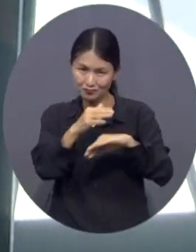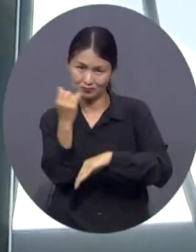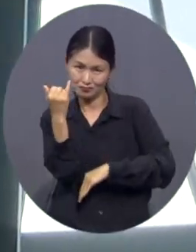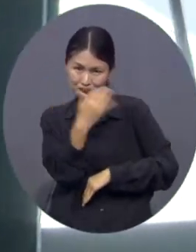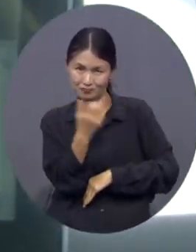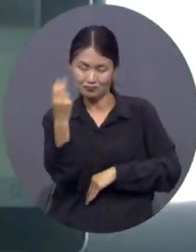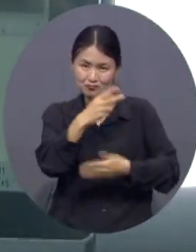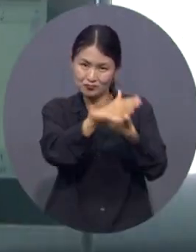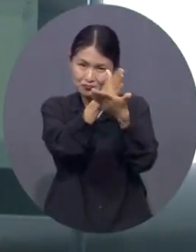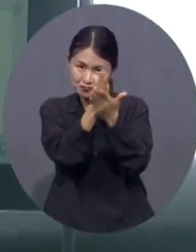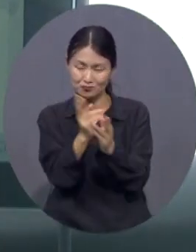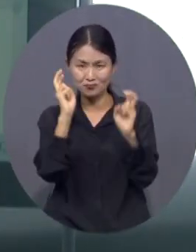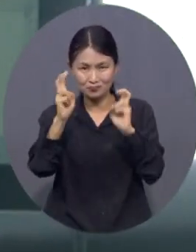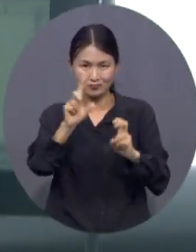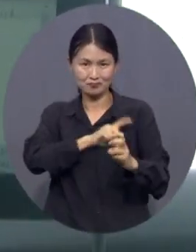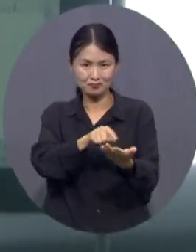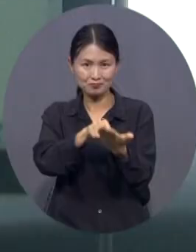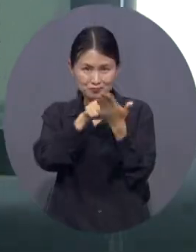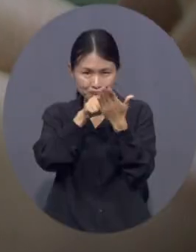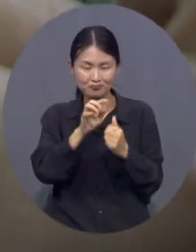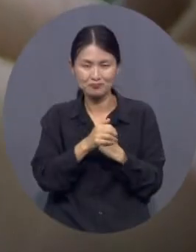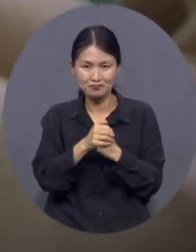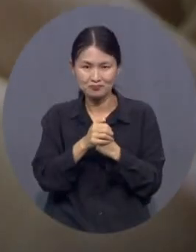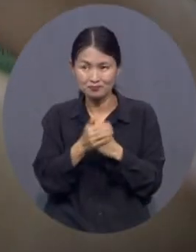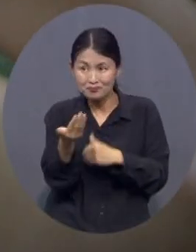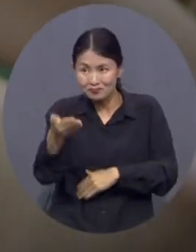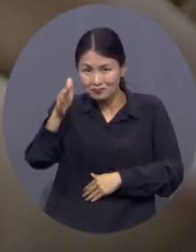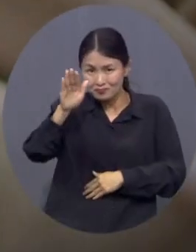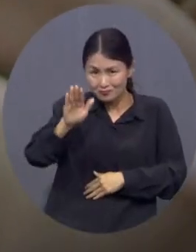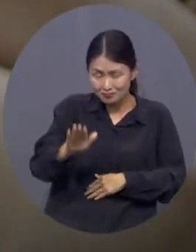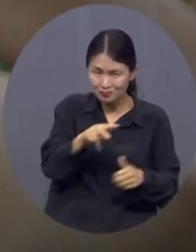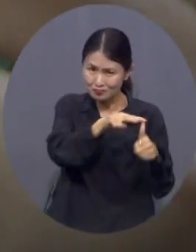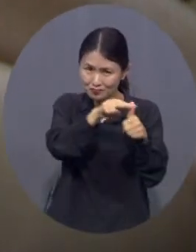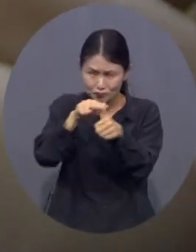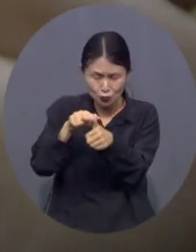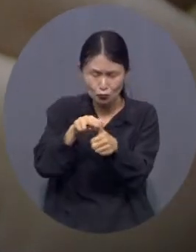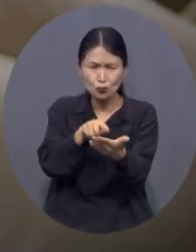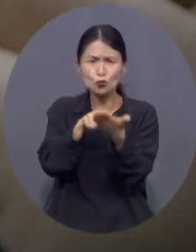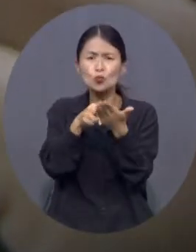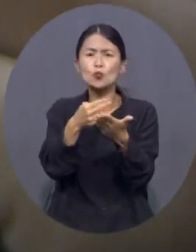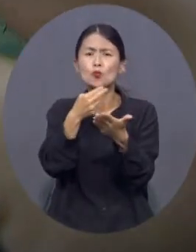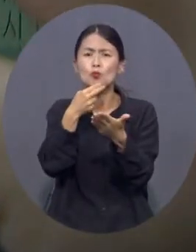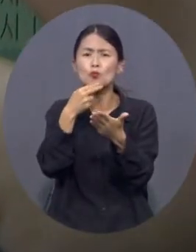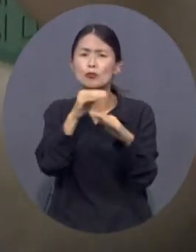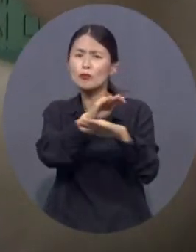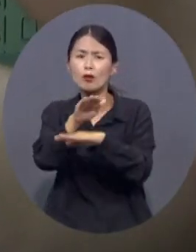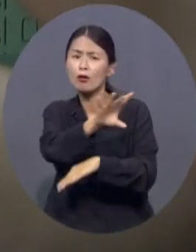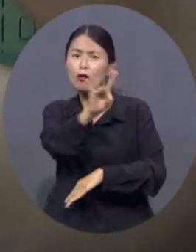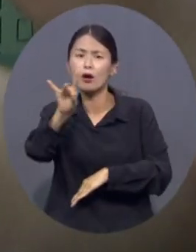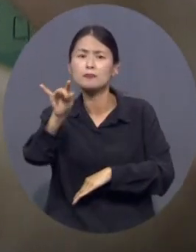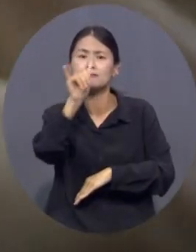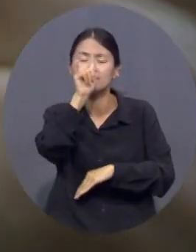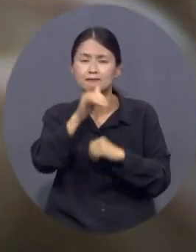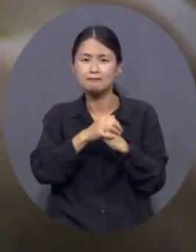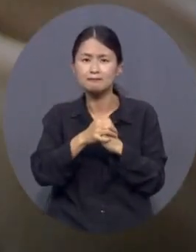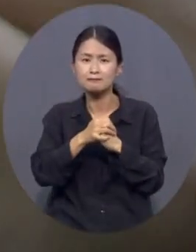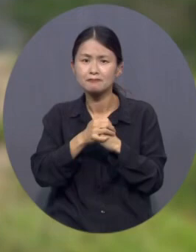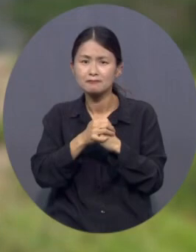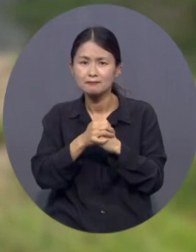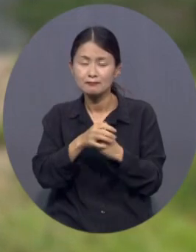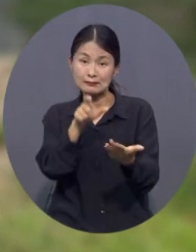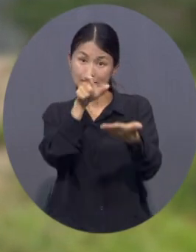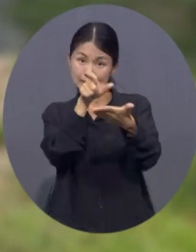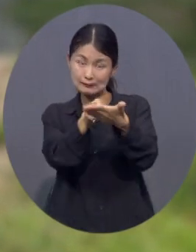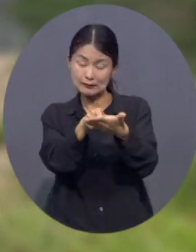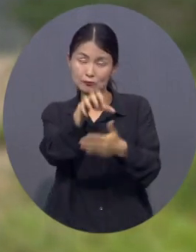번호와 차종, 업체명 등이 나옵니다. 그런데 이런 정보가 나오지 않는 렌터카들도 어렵지 않게 볼 수 있는데